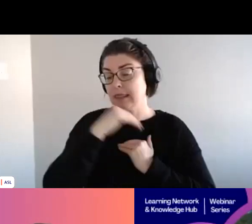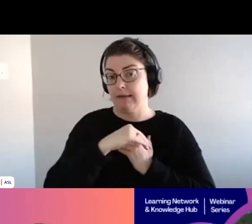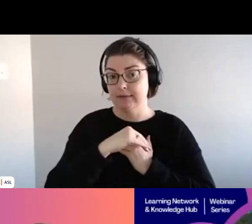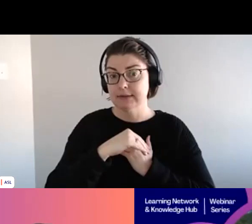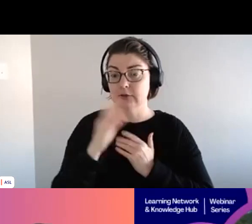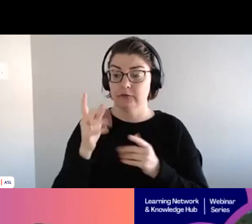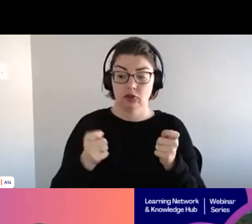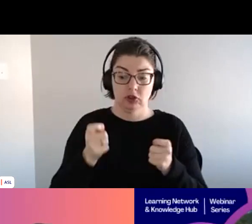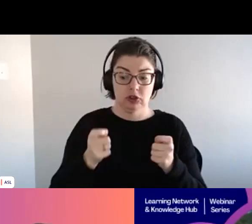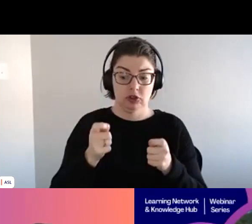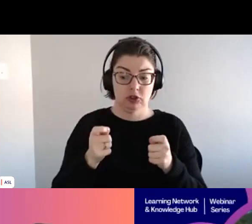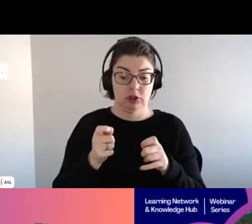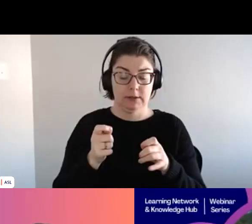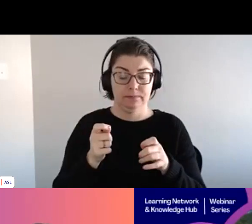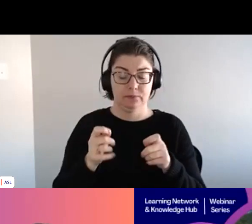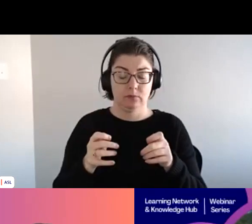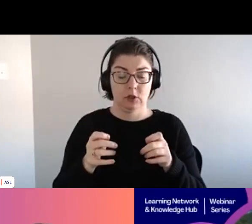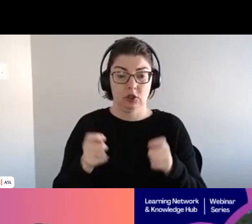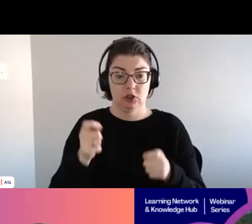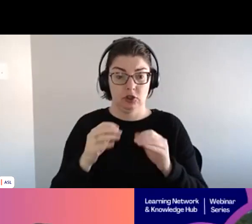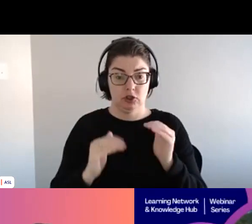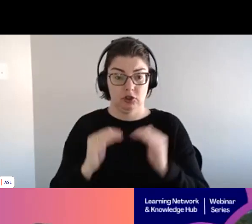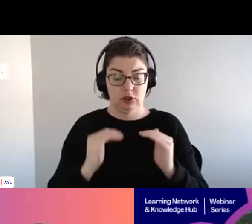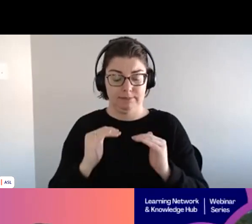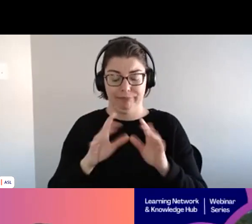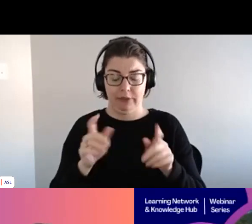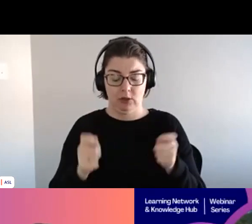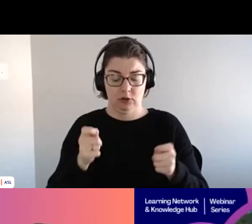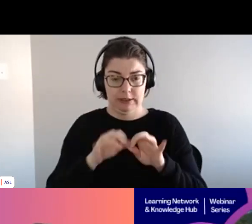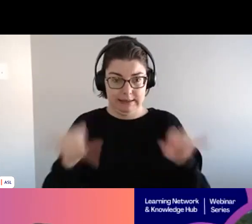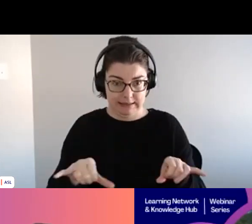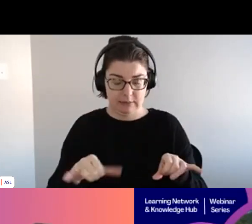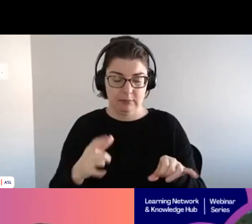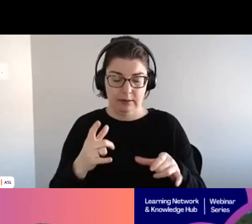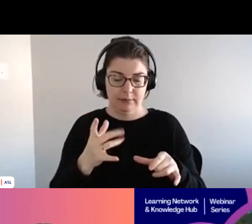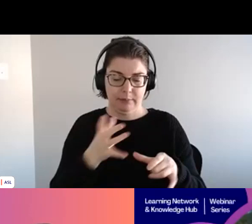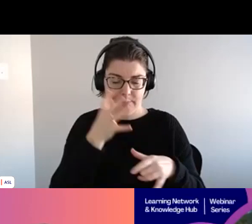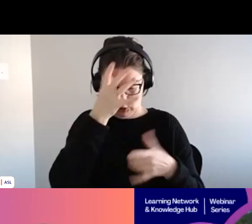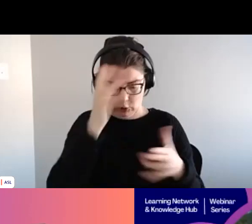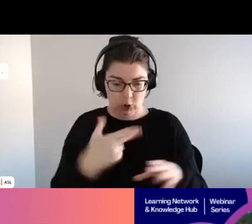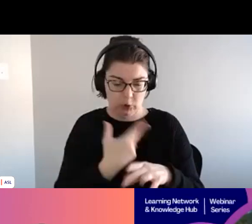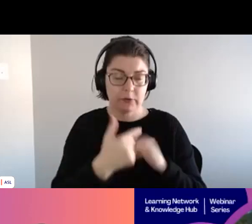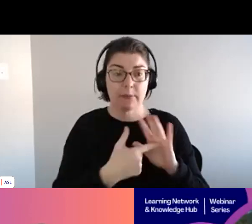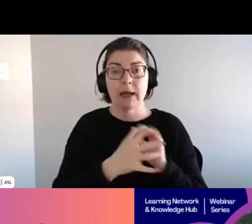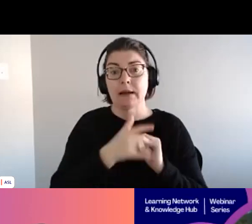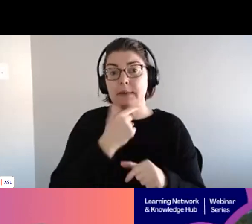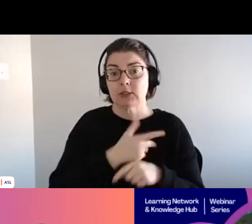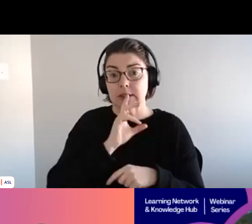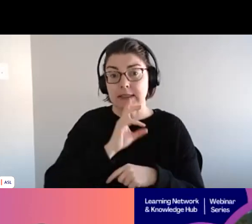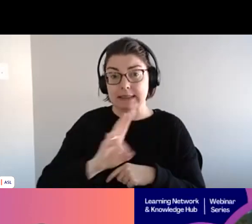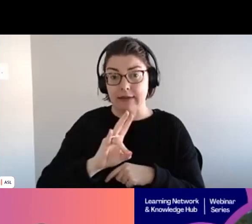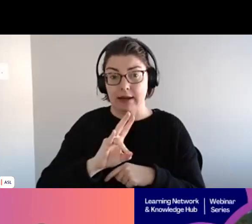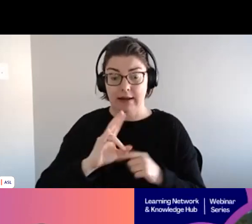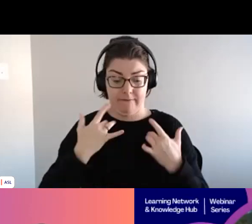exemple un mensonge que par un peu utilisé une nuit mon Master qui avait 7 ans